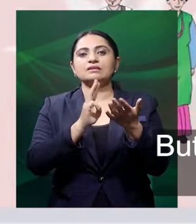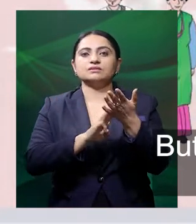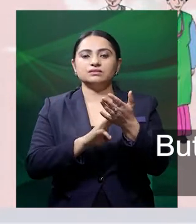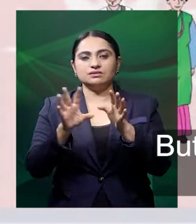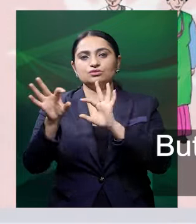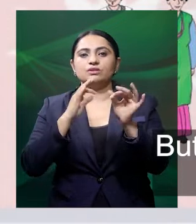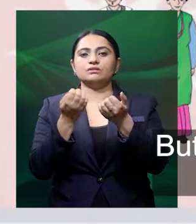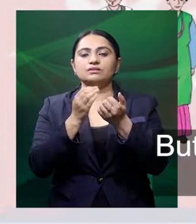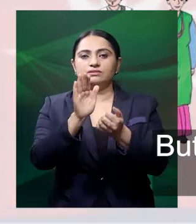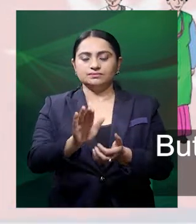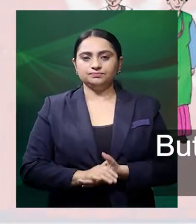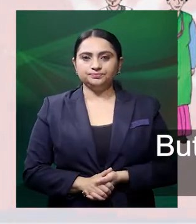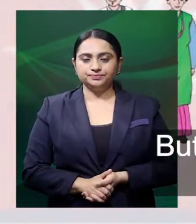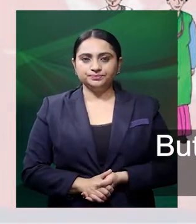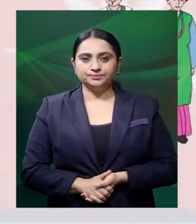नयाँ सदस्यहरू चयन गरिन्छ।